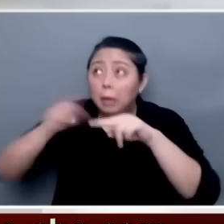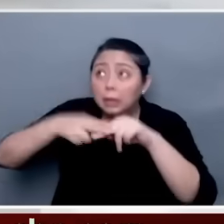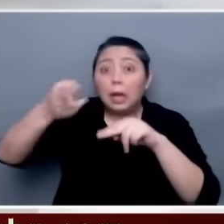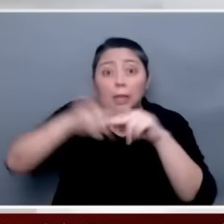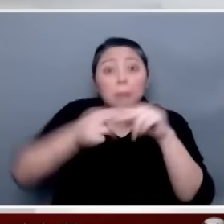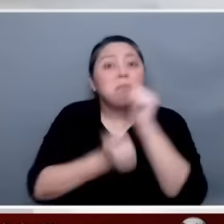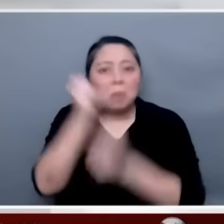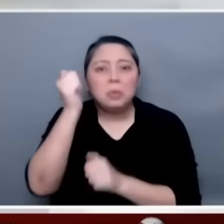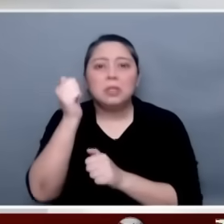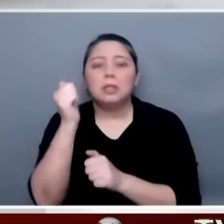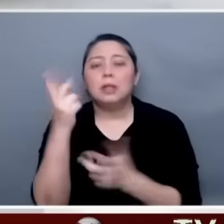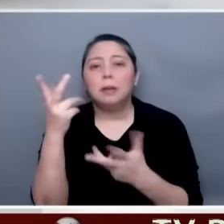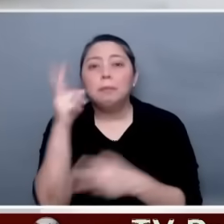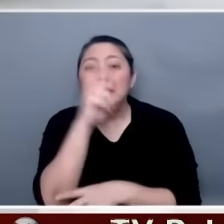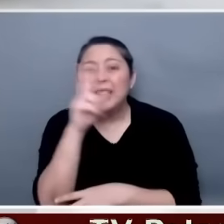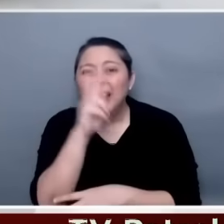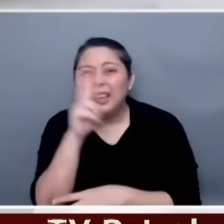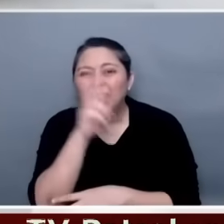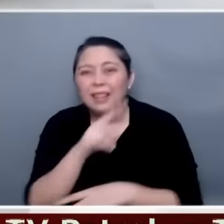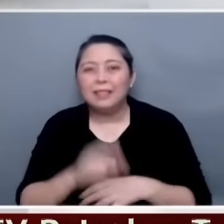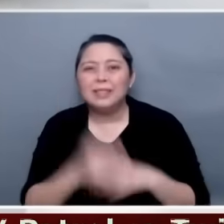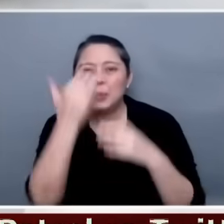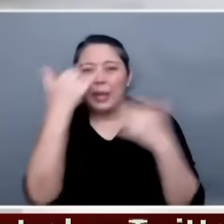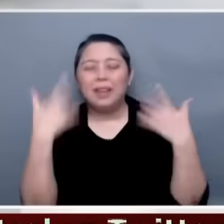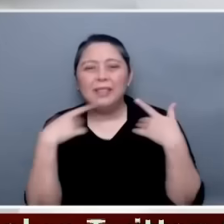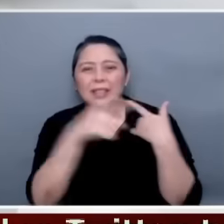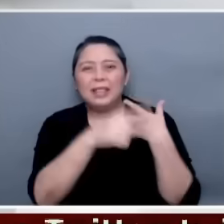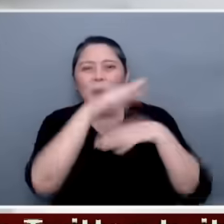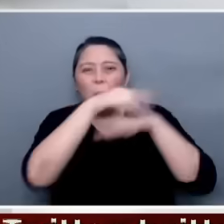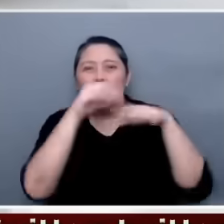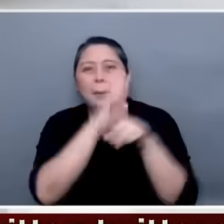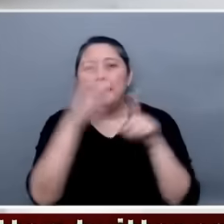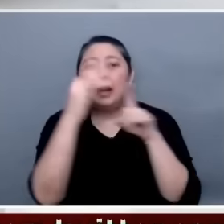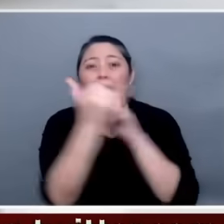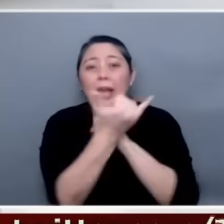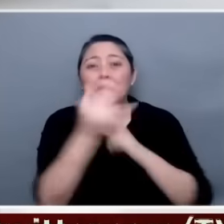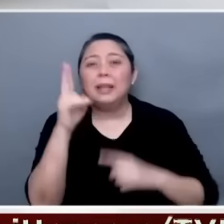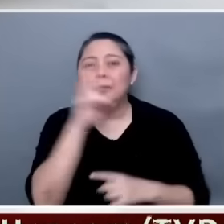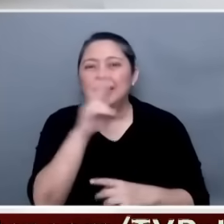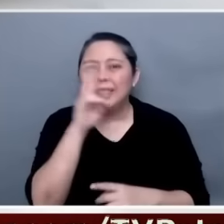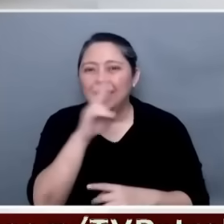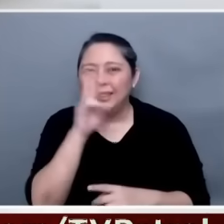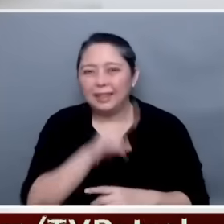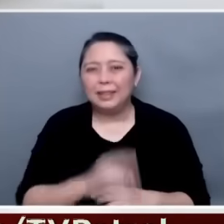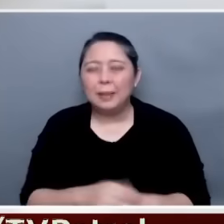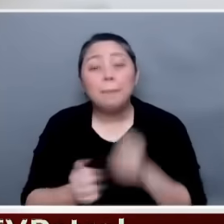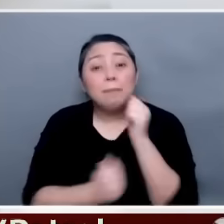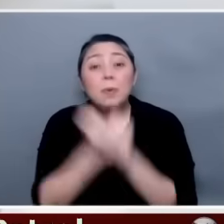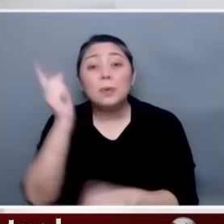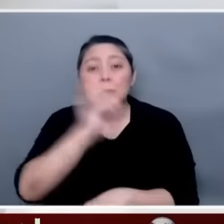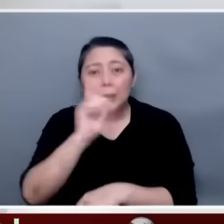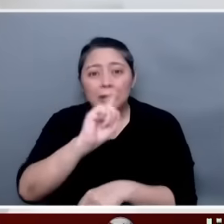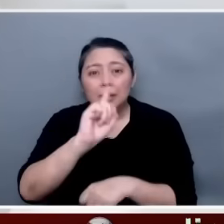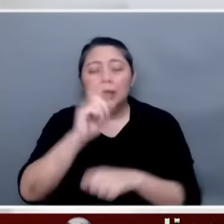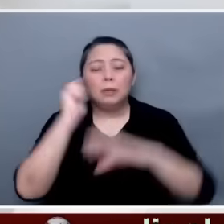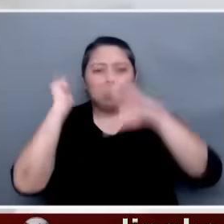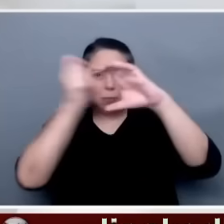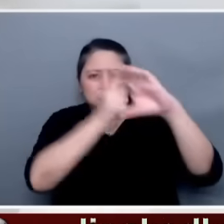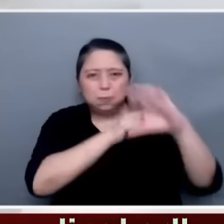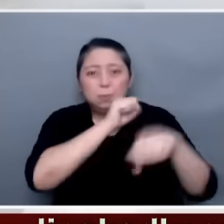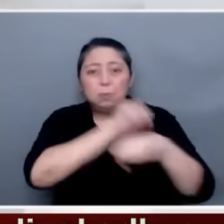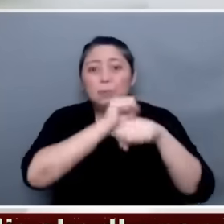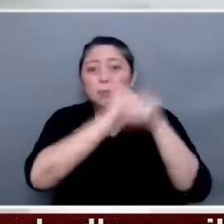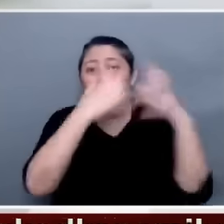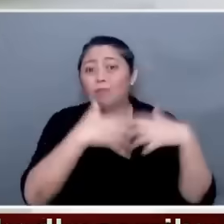rin talaga yung ano. Kaya po tinawag na Barrio Bisaya. Marami sa mga taga-Barrio Bisaya ay construction worker na nang mawala ng trabaho